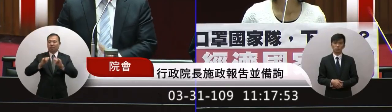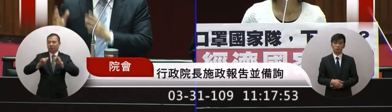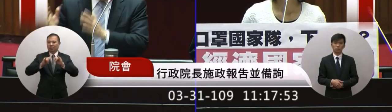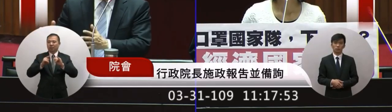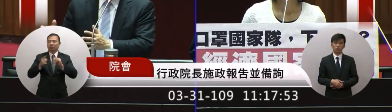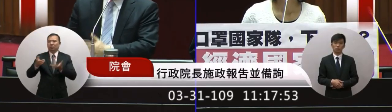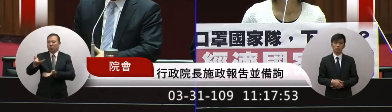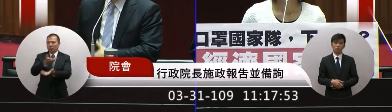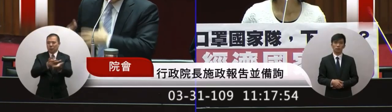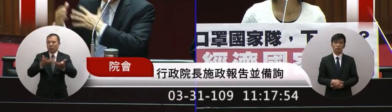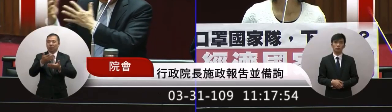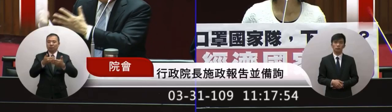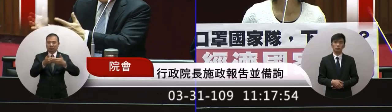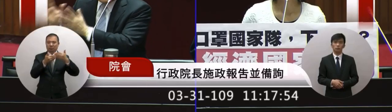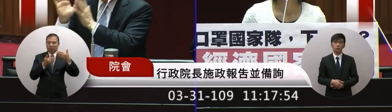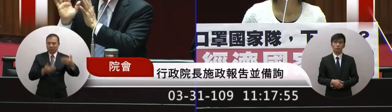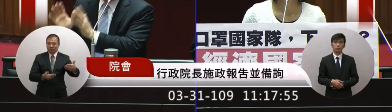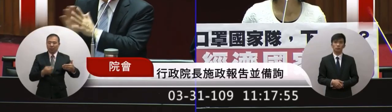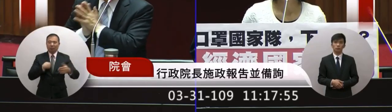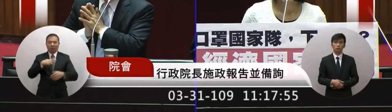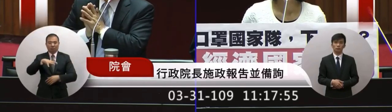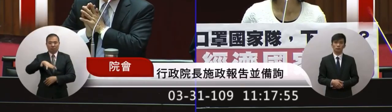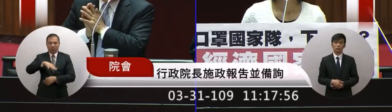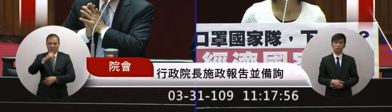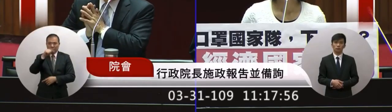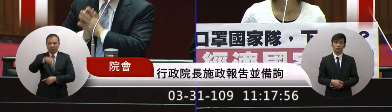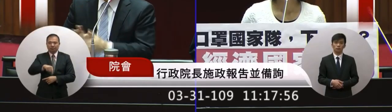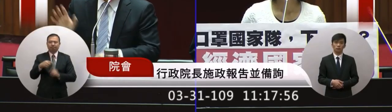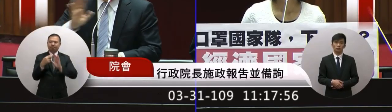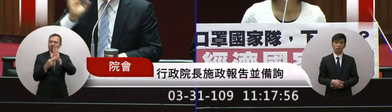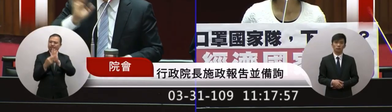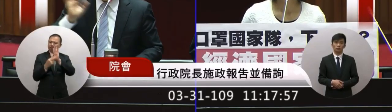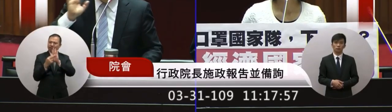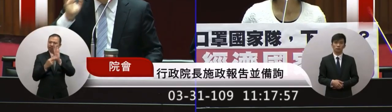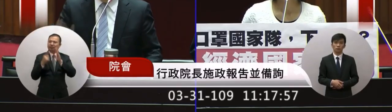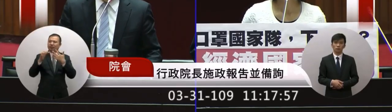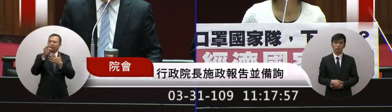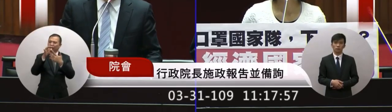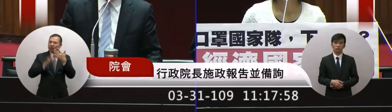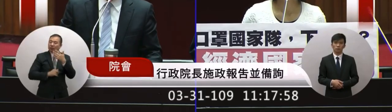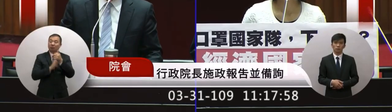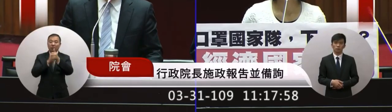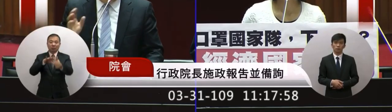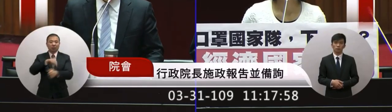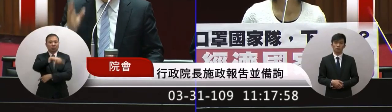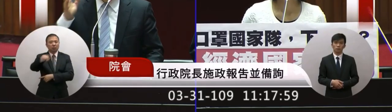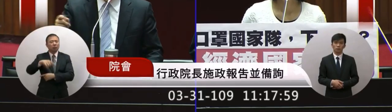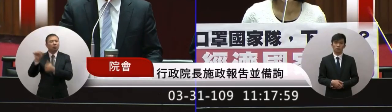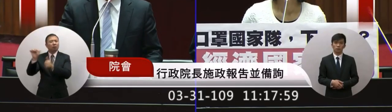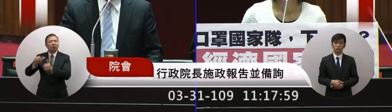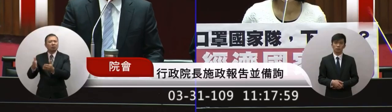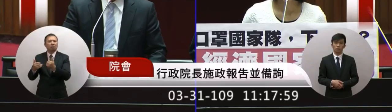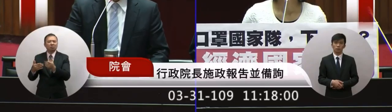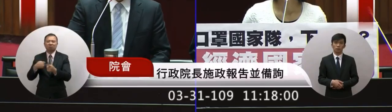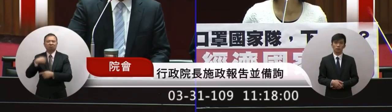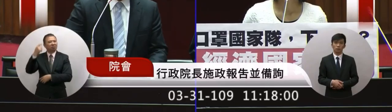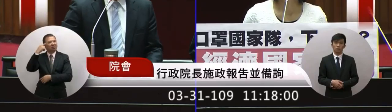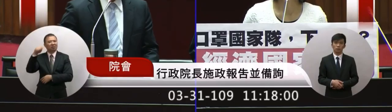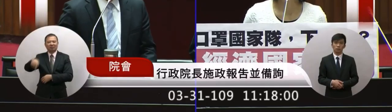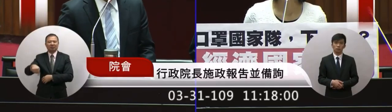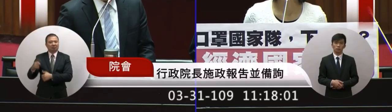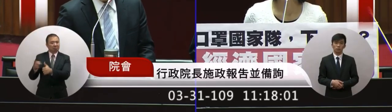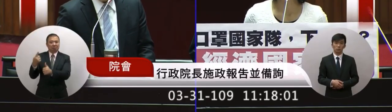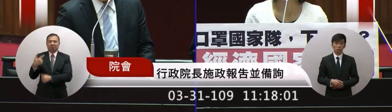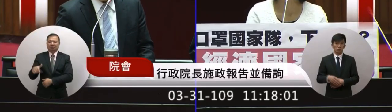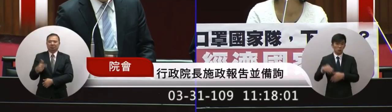题，先。做一些规范跟指引，但处罚还不是第一步。